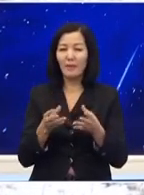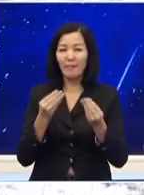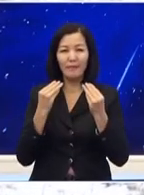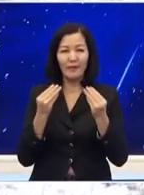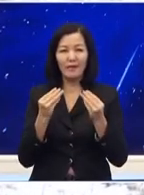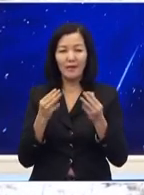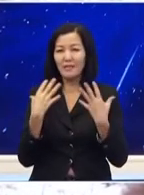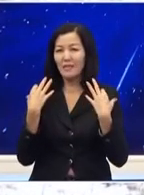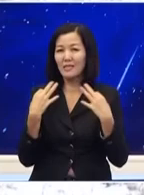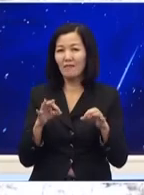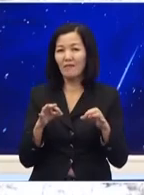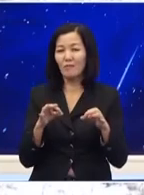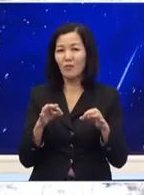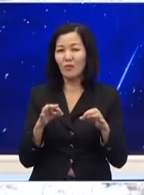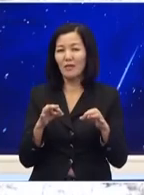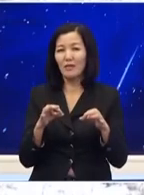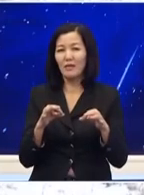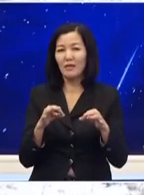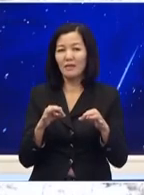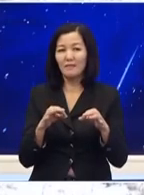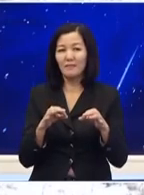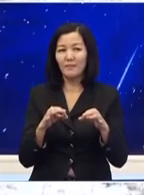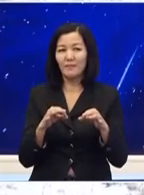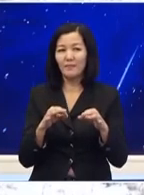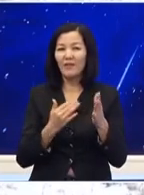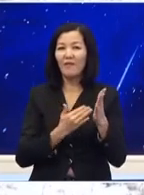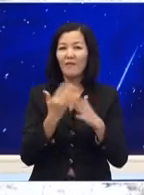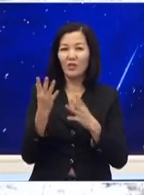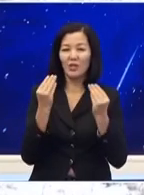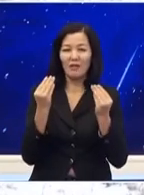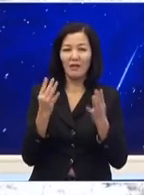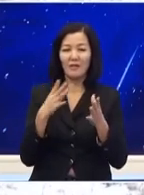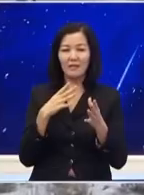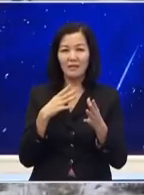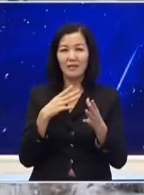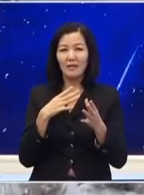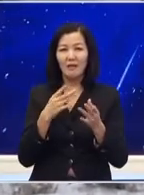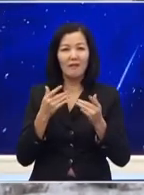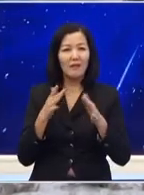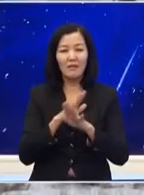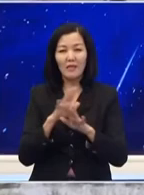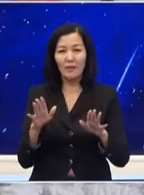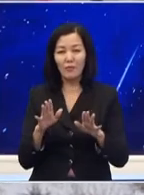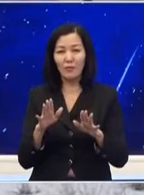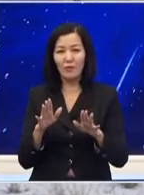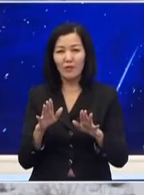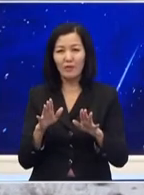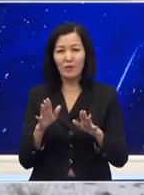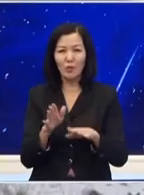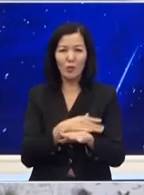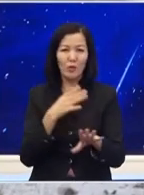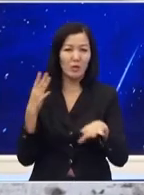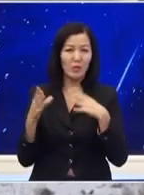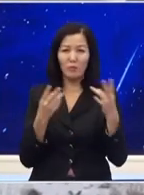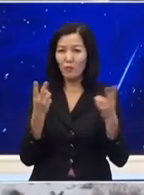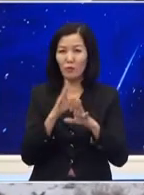просто свобода, эйфория. Это высший класс. И не требует прям настолько долгих тренировок,